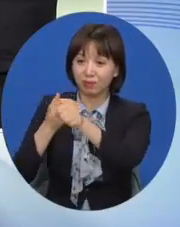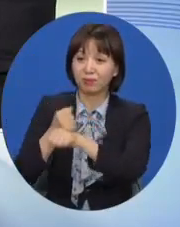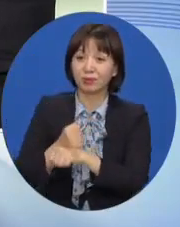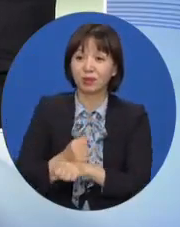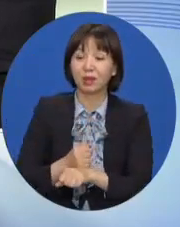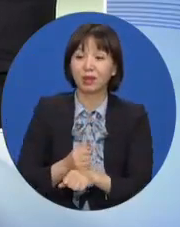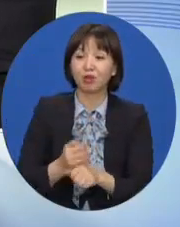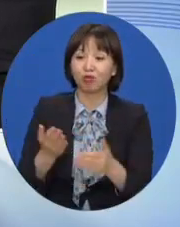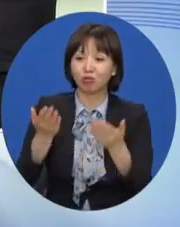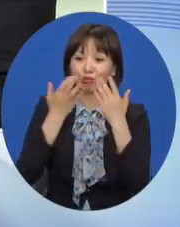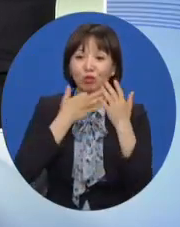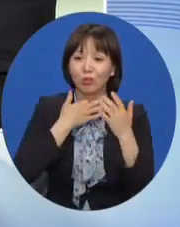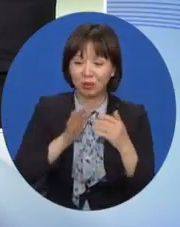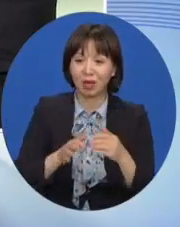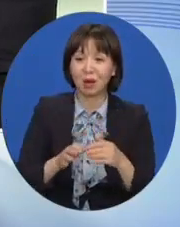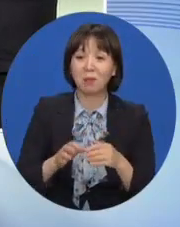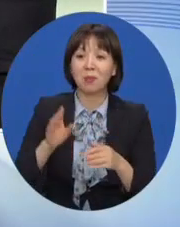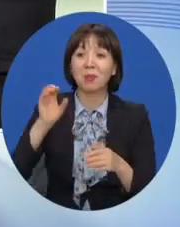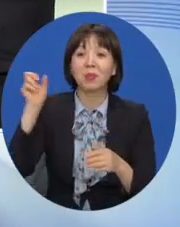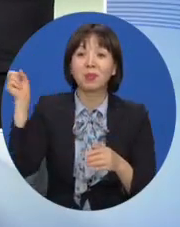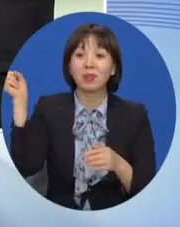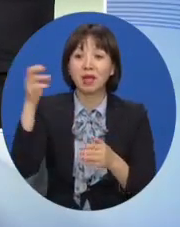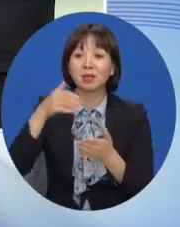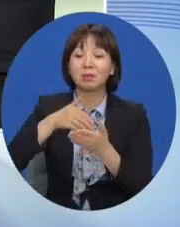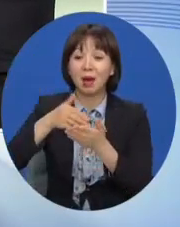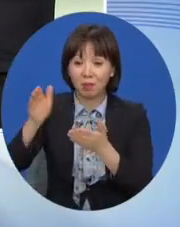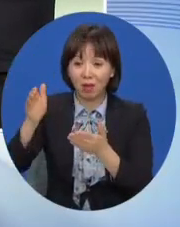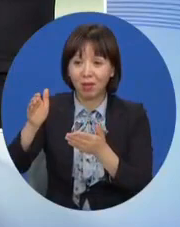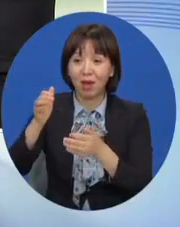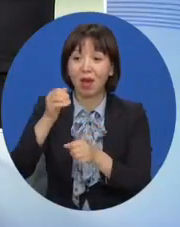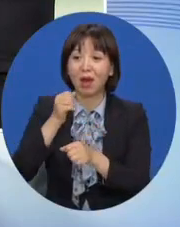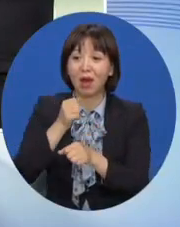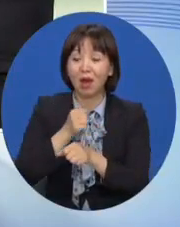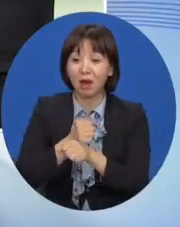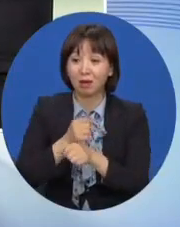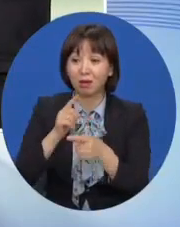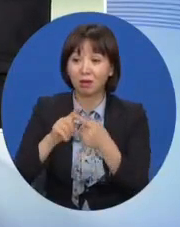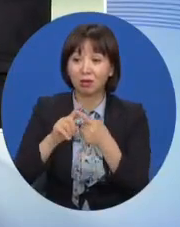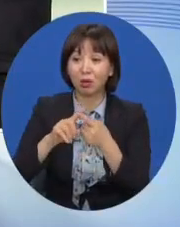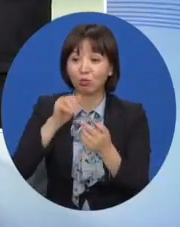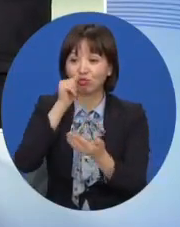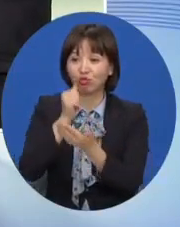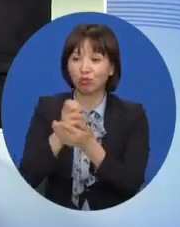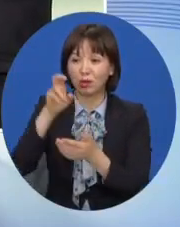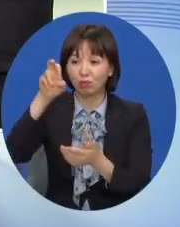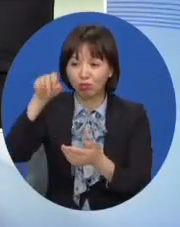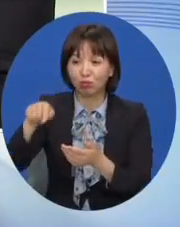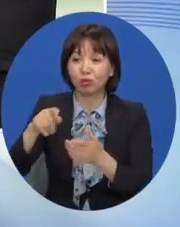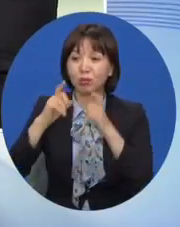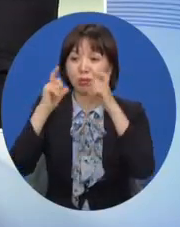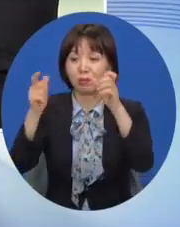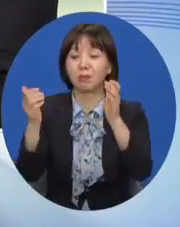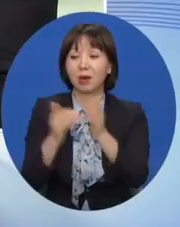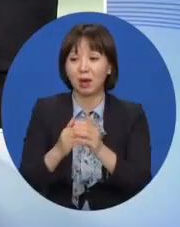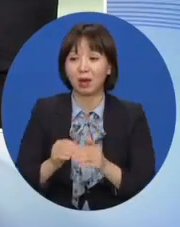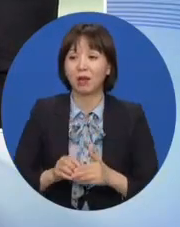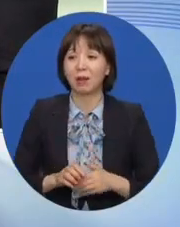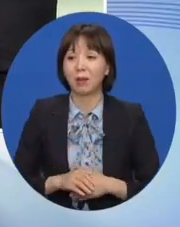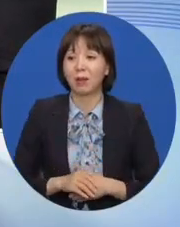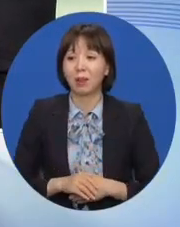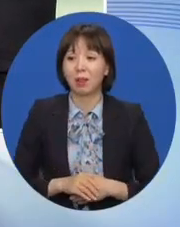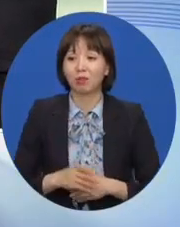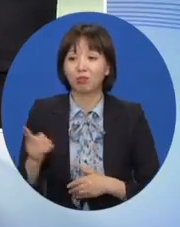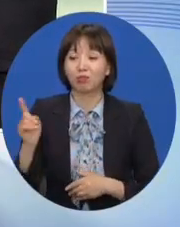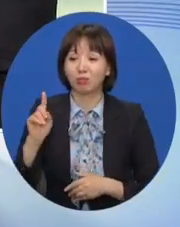파면되고 구속된 일 없습니다. 다시 예. 그 파면되고 옛날에 군납할 때 그것은 우리가 무죄로 나왔습니다. 무죄로. 무슨 그 절 보고 전시세